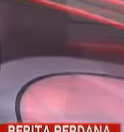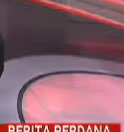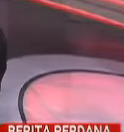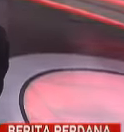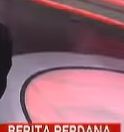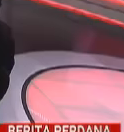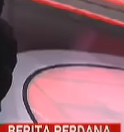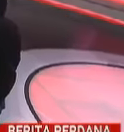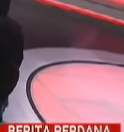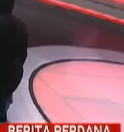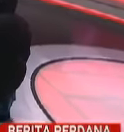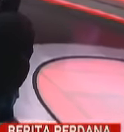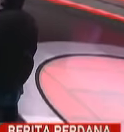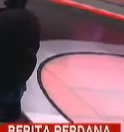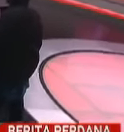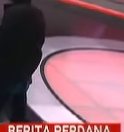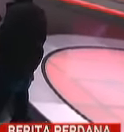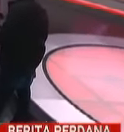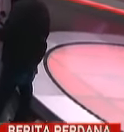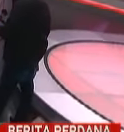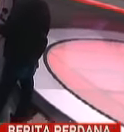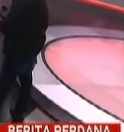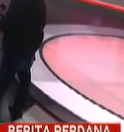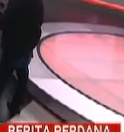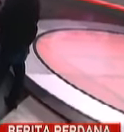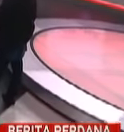Amrita perdagangan teruskan Sebenarnya